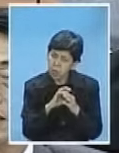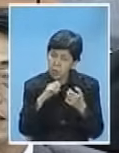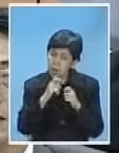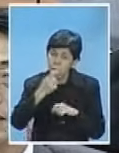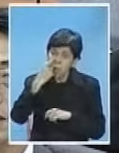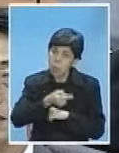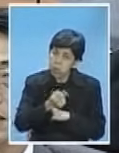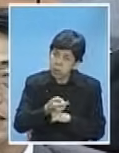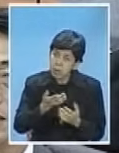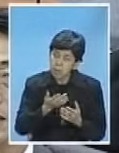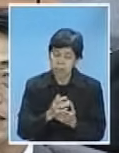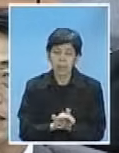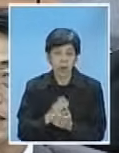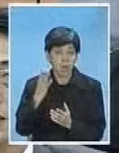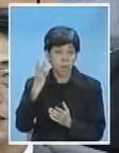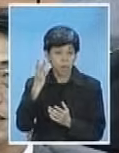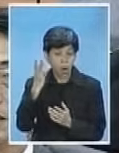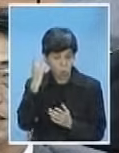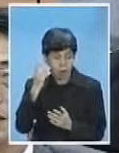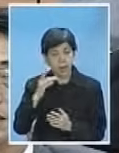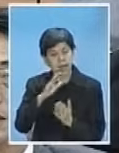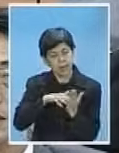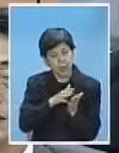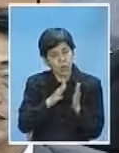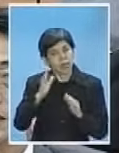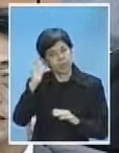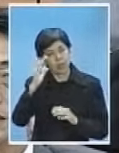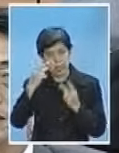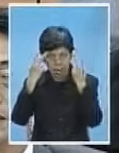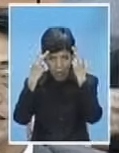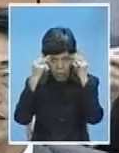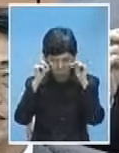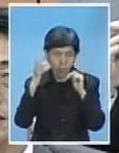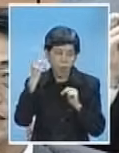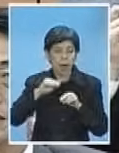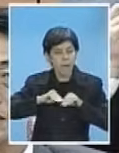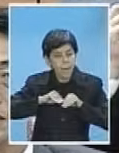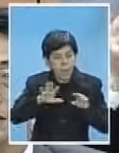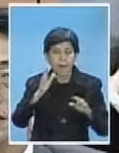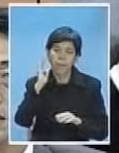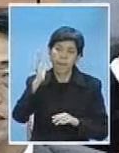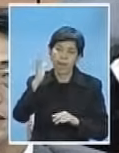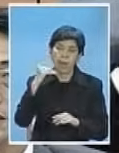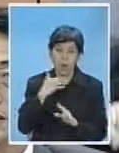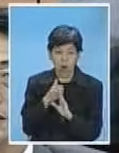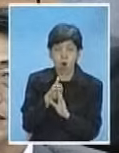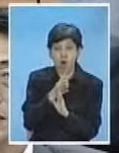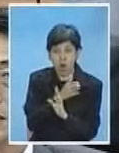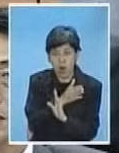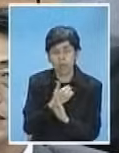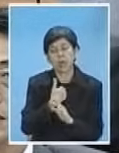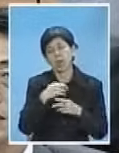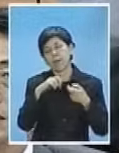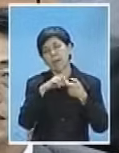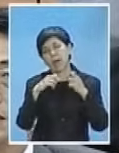กติความจริงเมื่อวานนี้เราเริ่มแถลงนโยบายท่านนายกแถลงนโยบายเมื่อวานก่อนเริ่มแถลงนโยบายก็มีเห